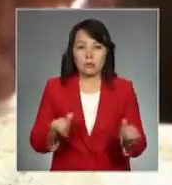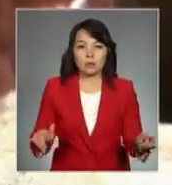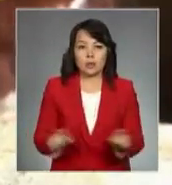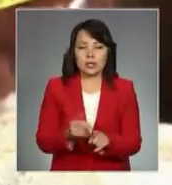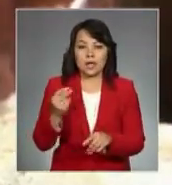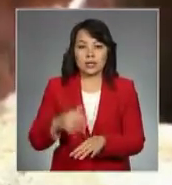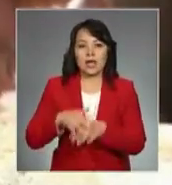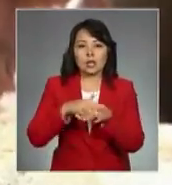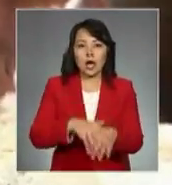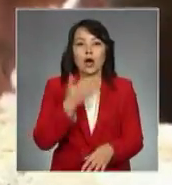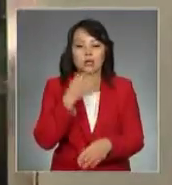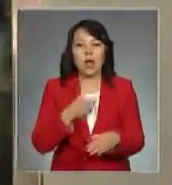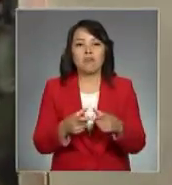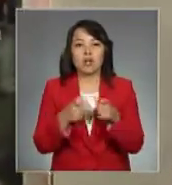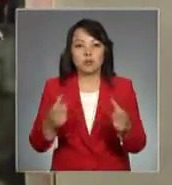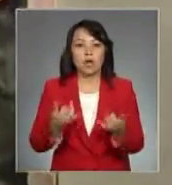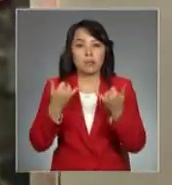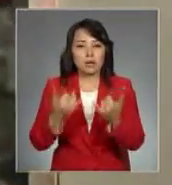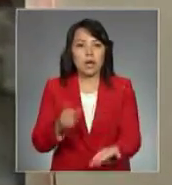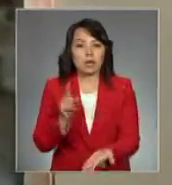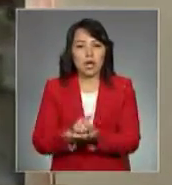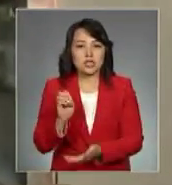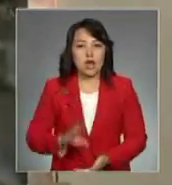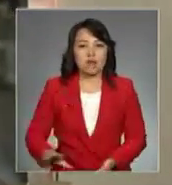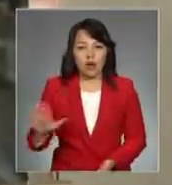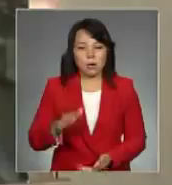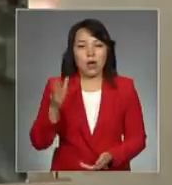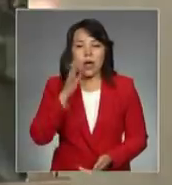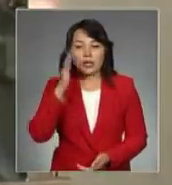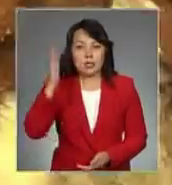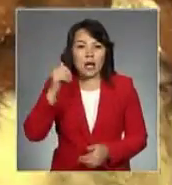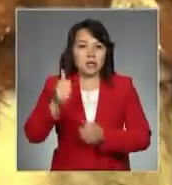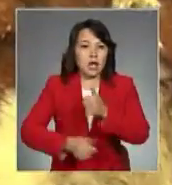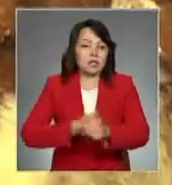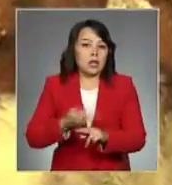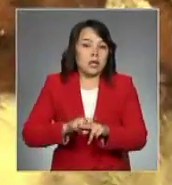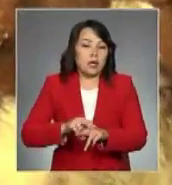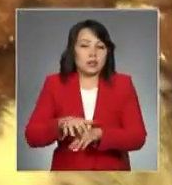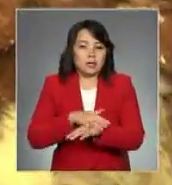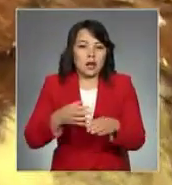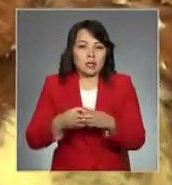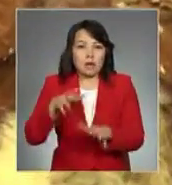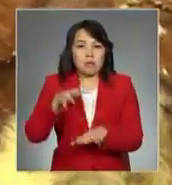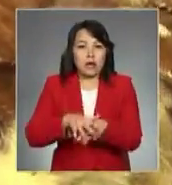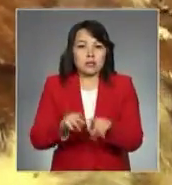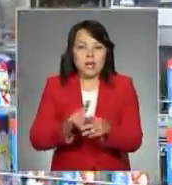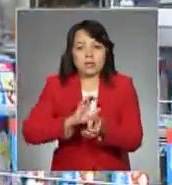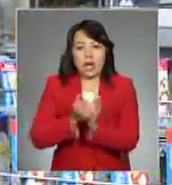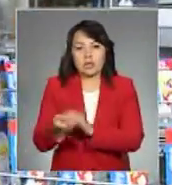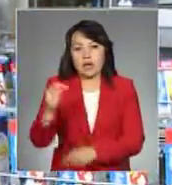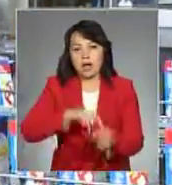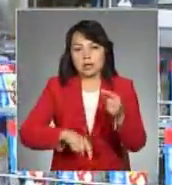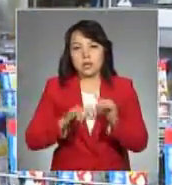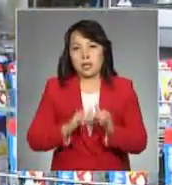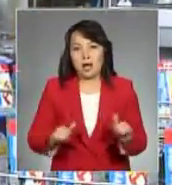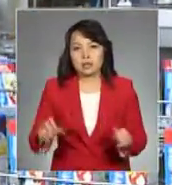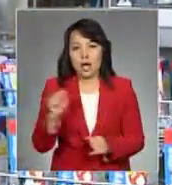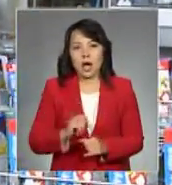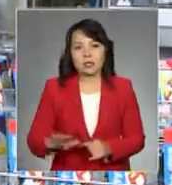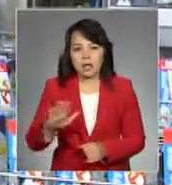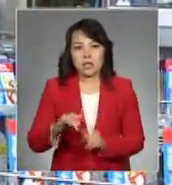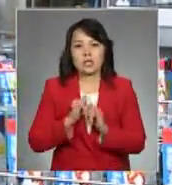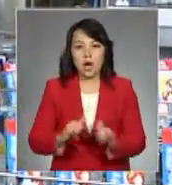несе ұлттық валютамен беріледі. Сондықтан Европаның алдыңғы қатарлы банктерімен тығыз байланыс жасалады. Айталық, Азия даму